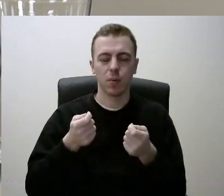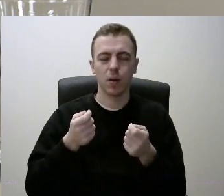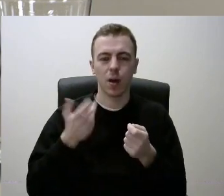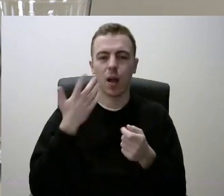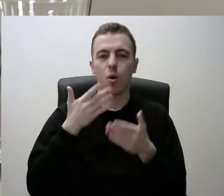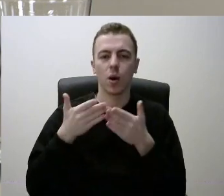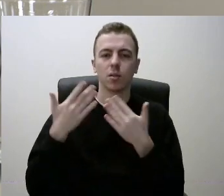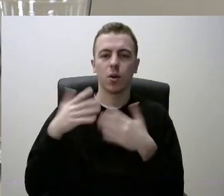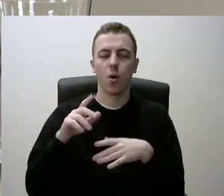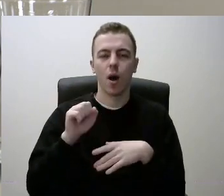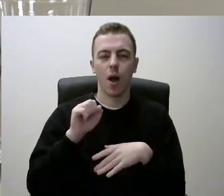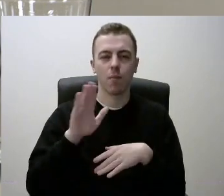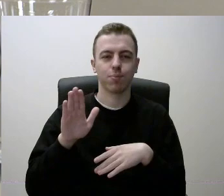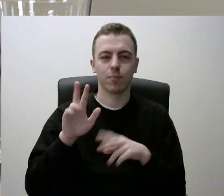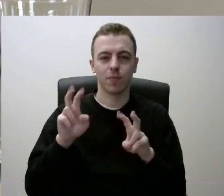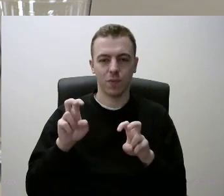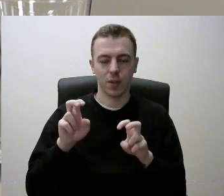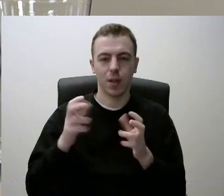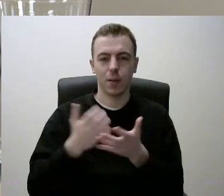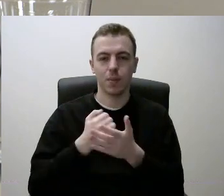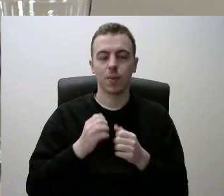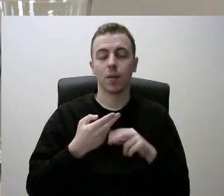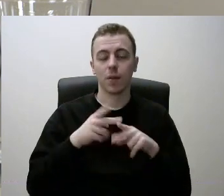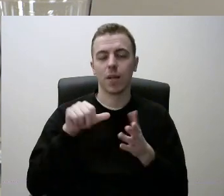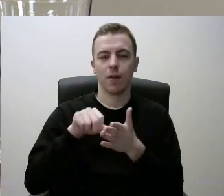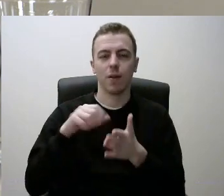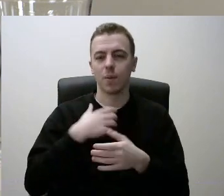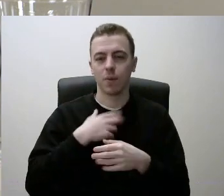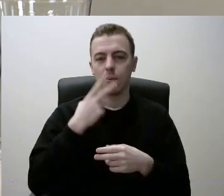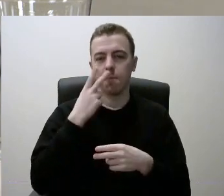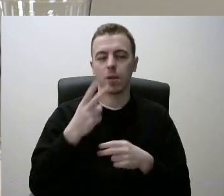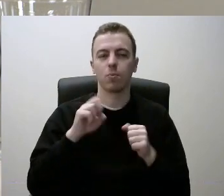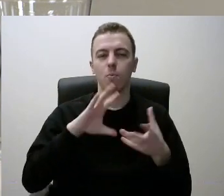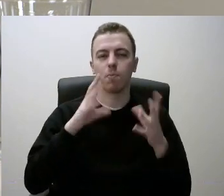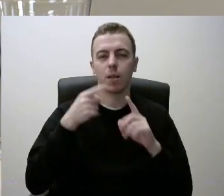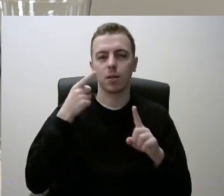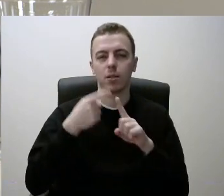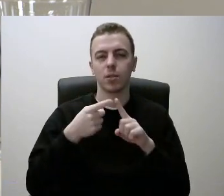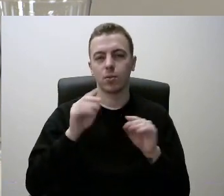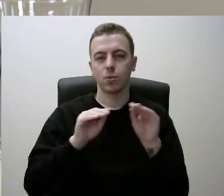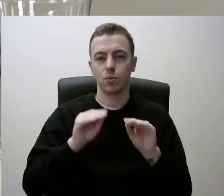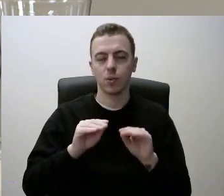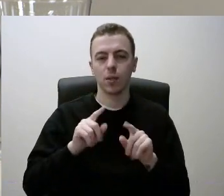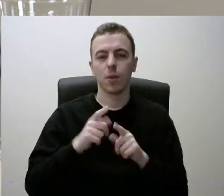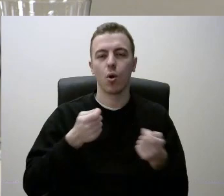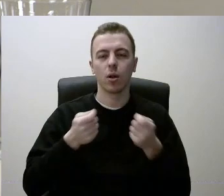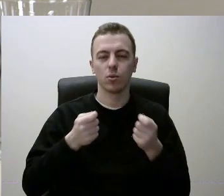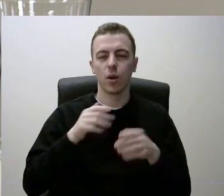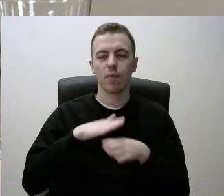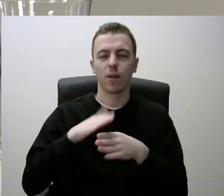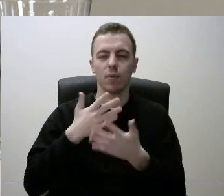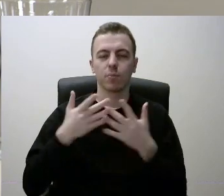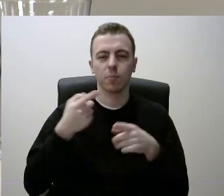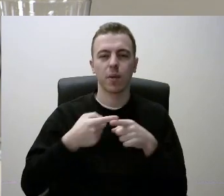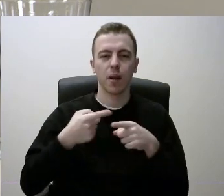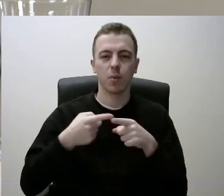aš manau, savivaldybės dalyvavimas yra labai svarbus tam, kad matyti bendrus tikslus, organizuoti ir gyvendinti bendras priemonės ir